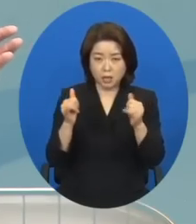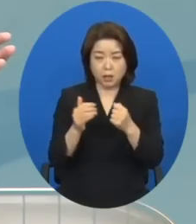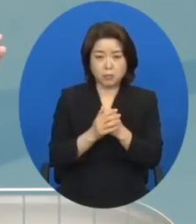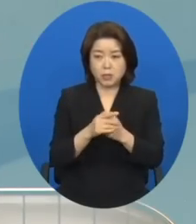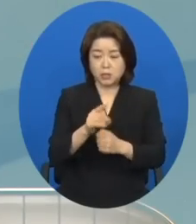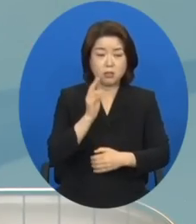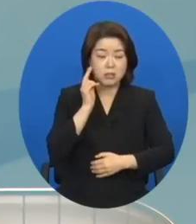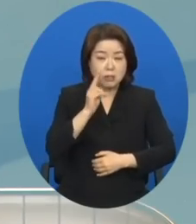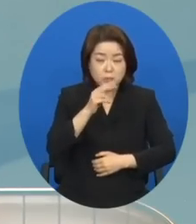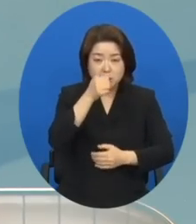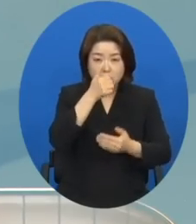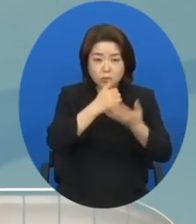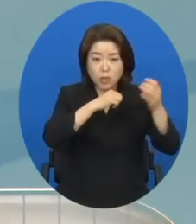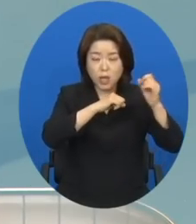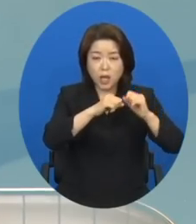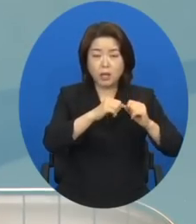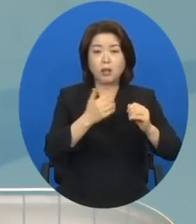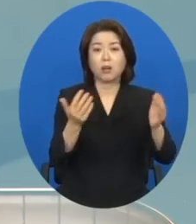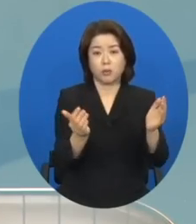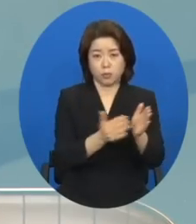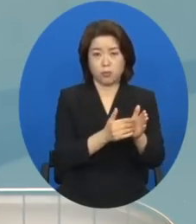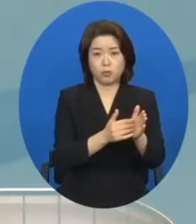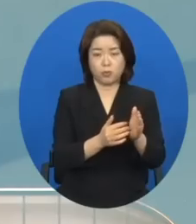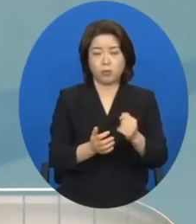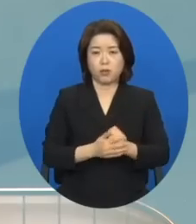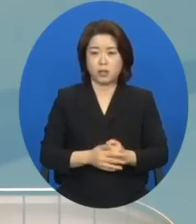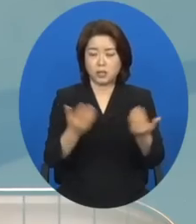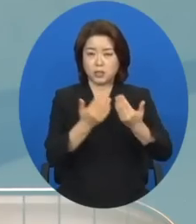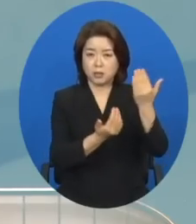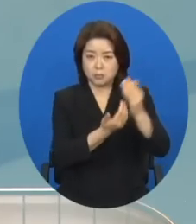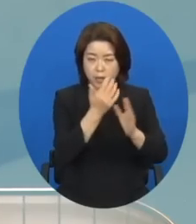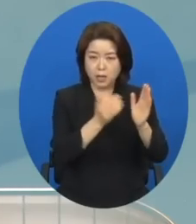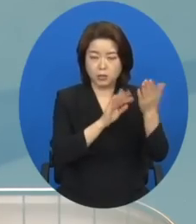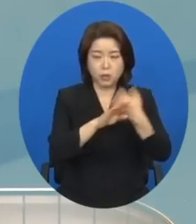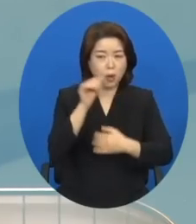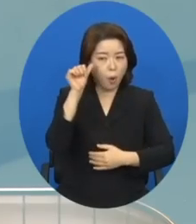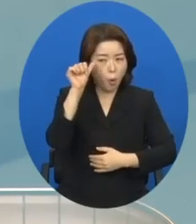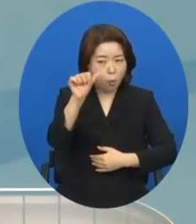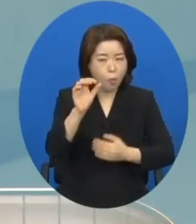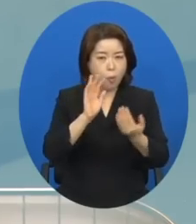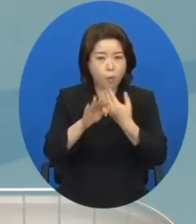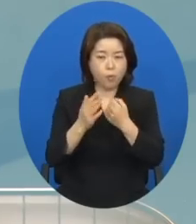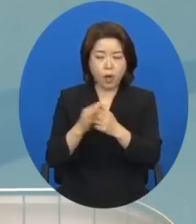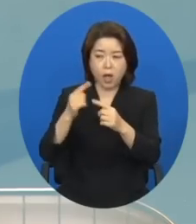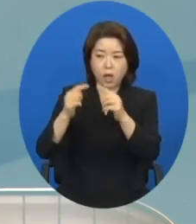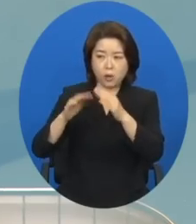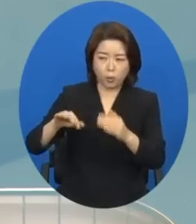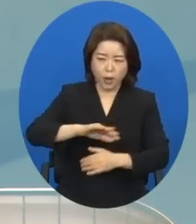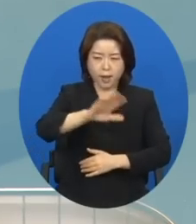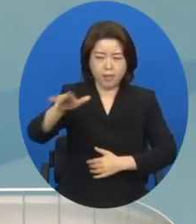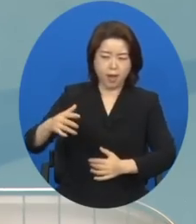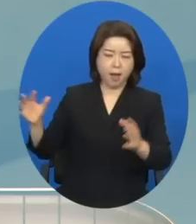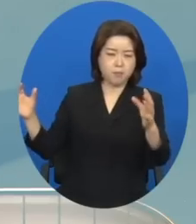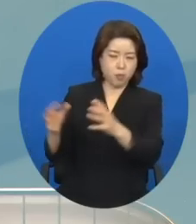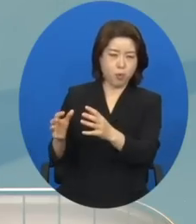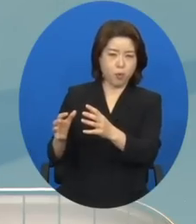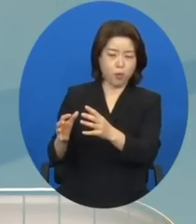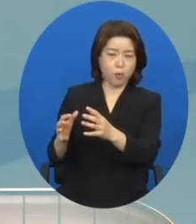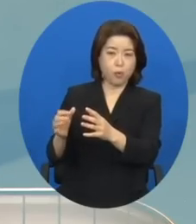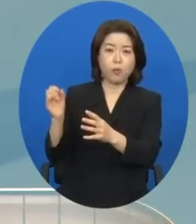끔찍한 사건을 벌인 겁니다. 그 사건이 벌어지고 나서 5일 뒤에 교인 전체가 다 모였습니다.